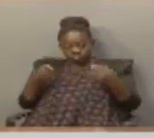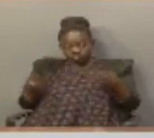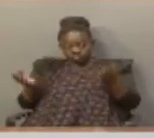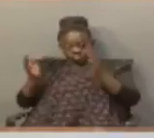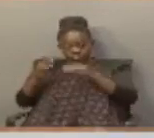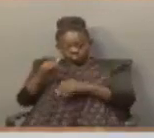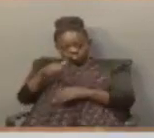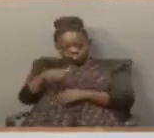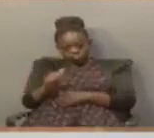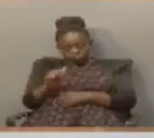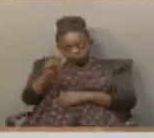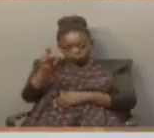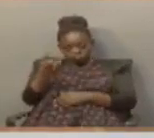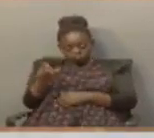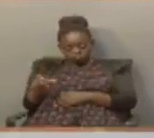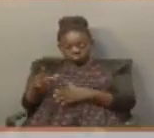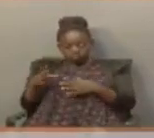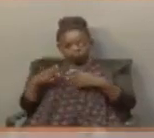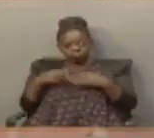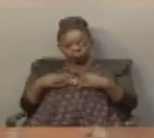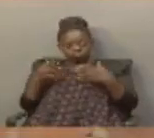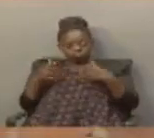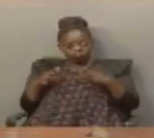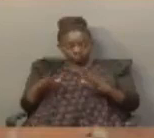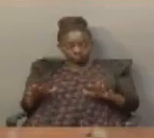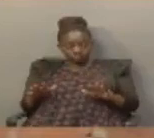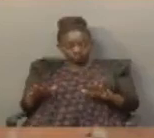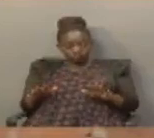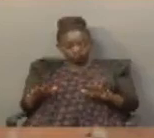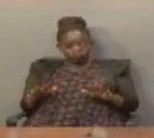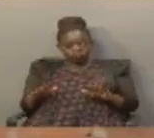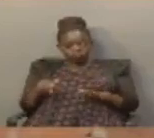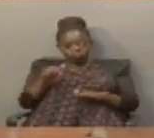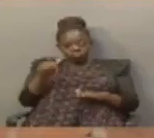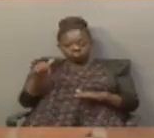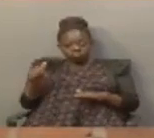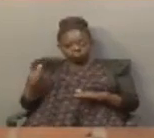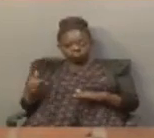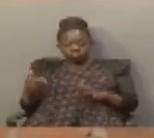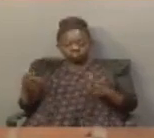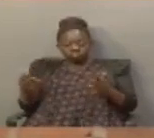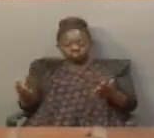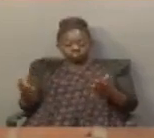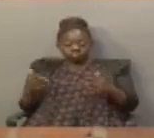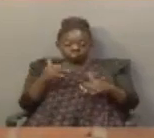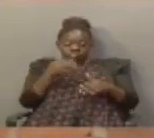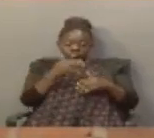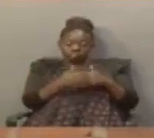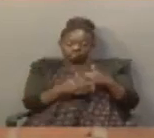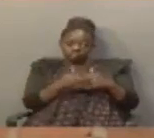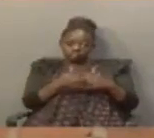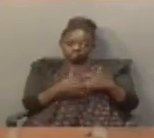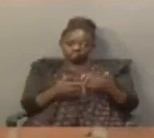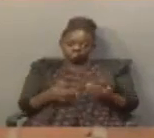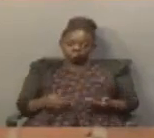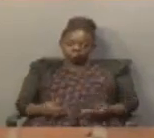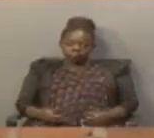nga ggwe ogukkirize tumale omukolo ebisigadde bibeere eri byabbali.